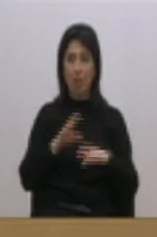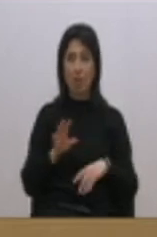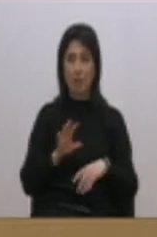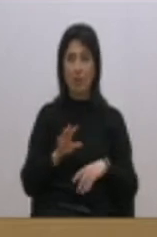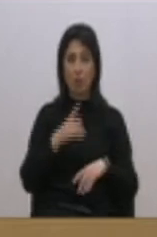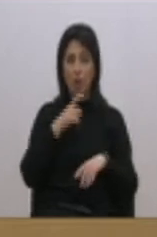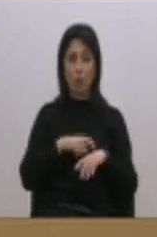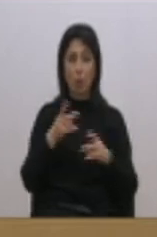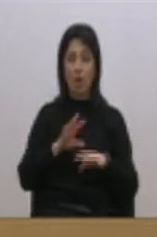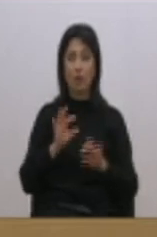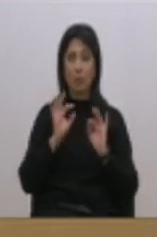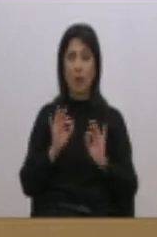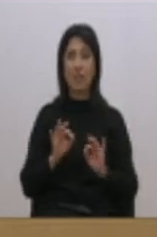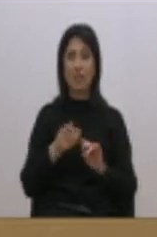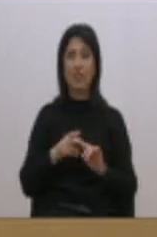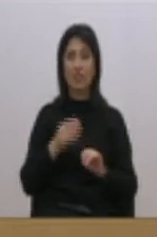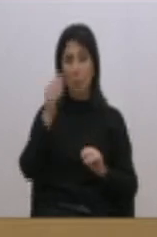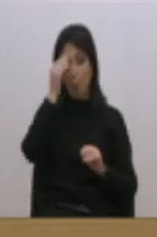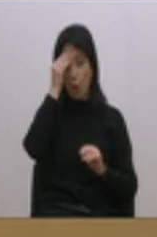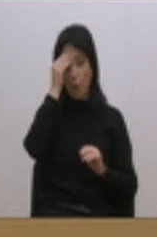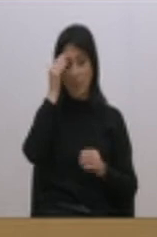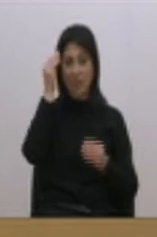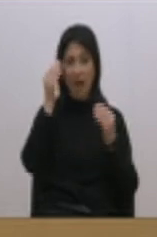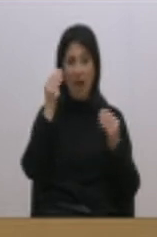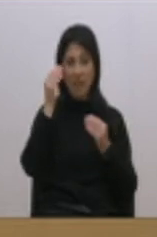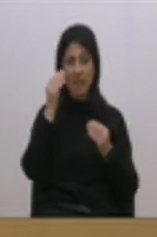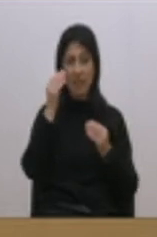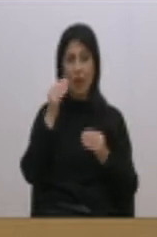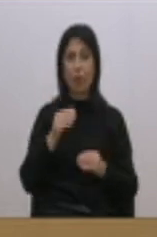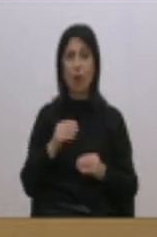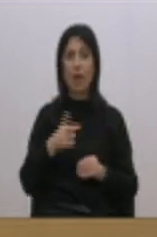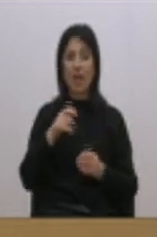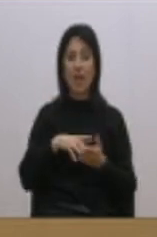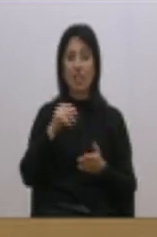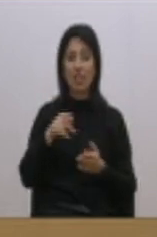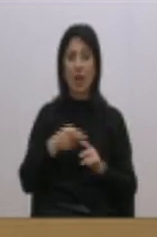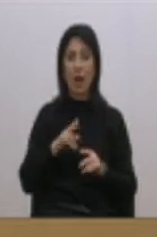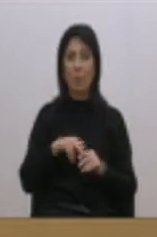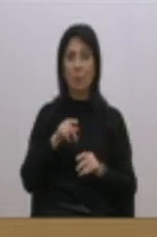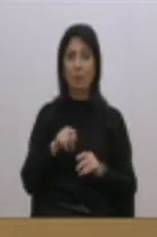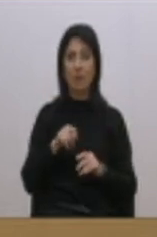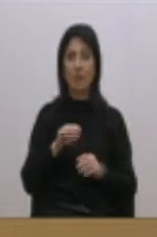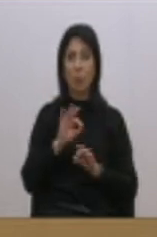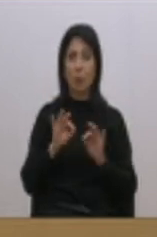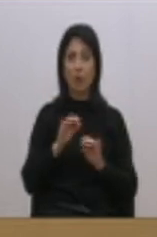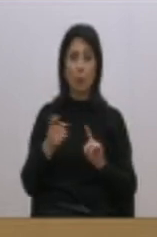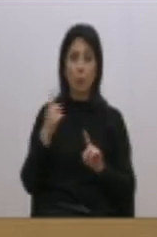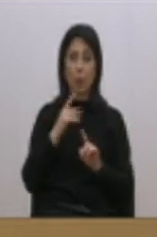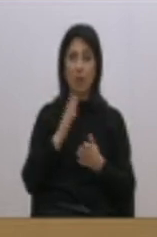Dro archebodes martva im pozitsiebis gasaazreblat, romelits Kirchis am proiectis ukan